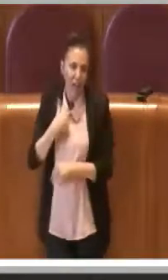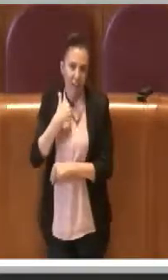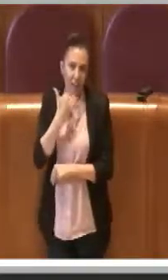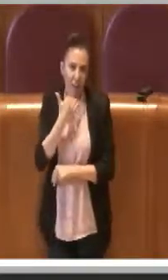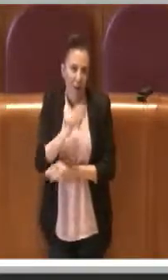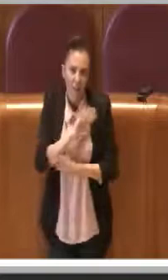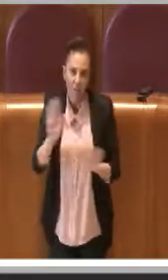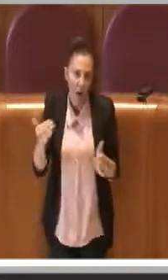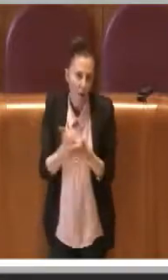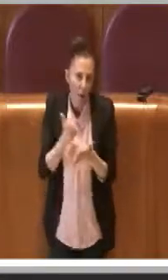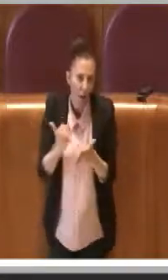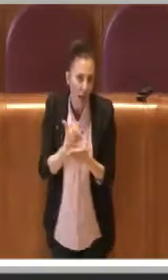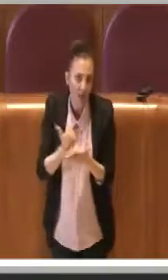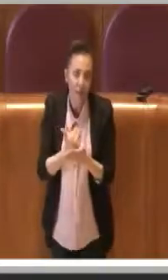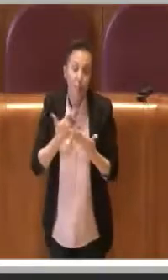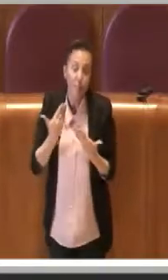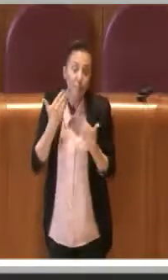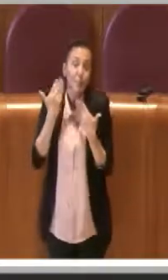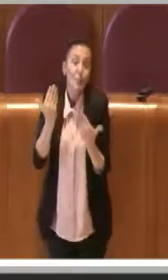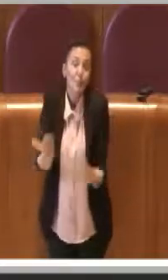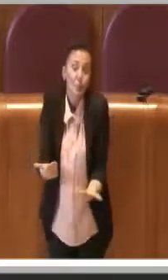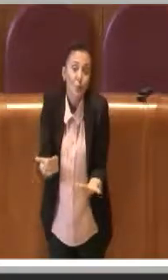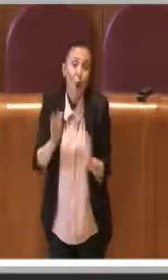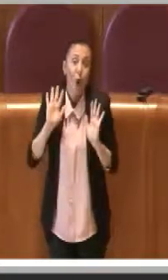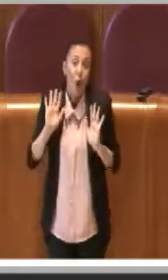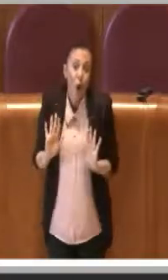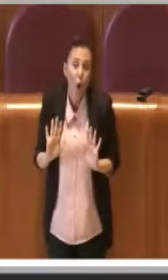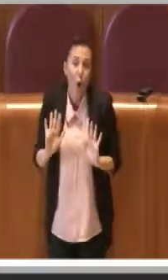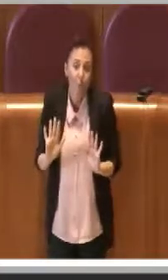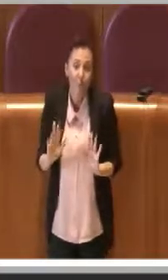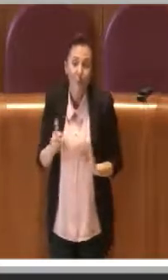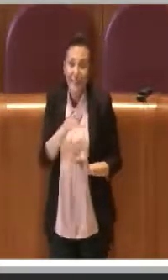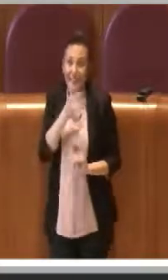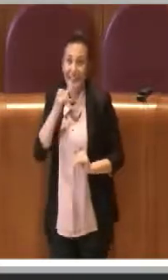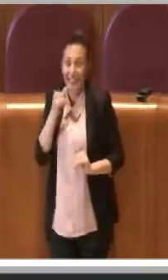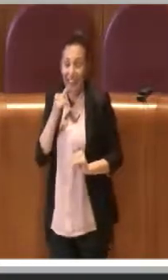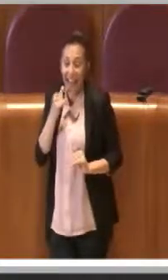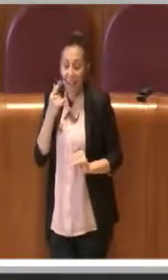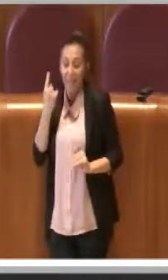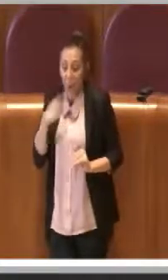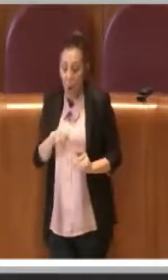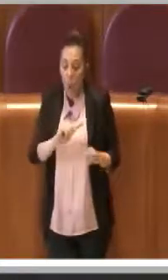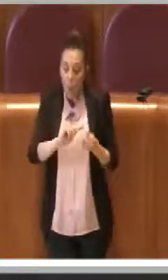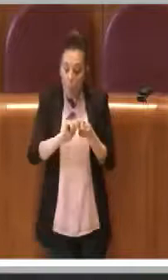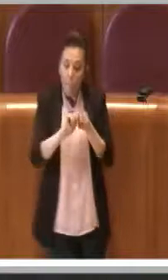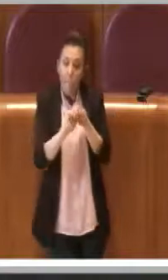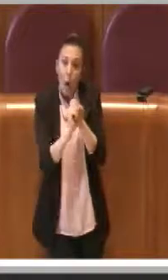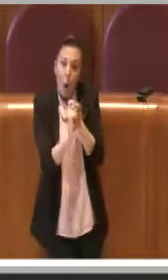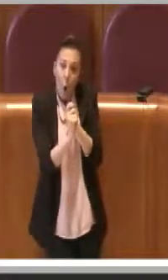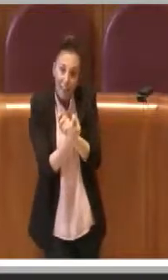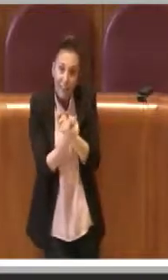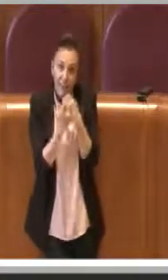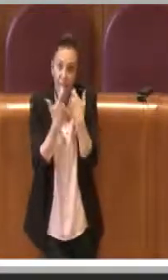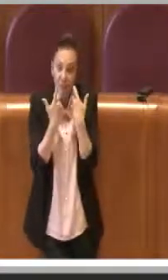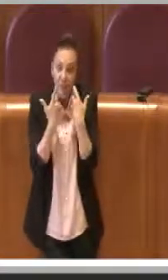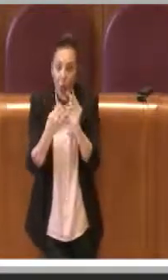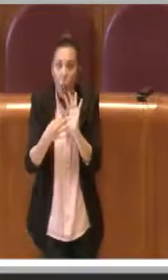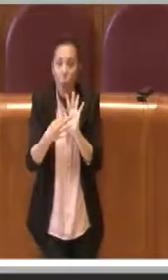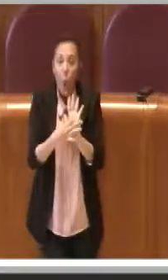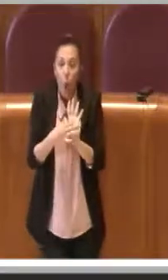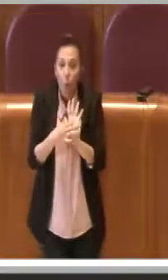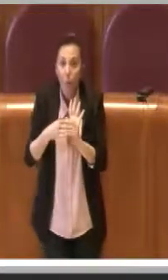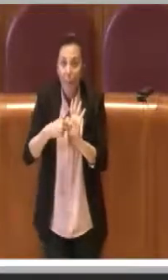Quindi purtroppo bisogna chiedere invece una modifica sostanziale della normativa